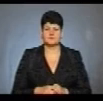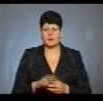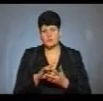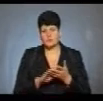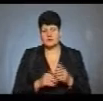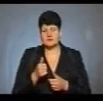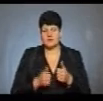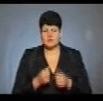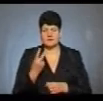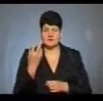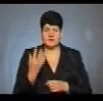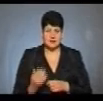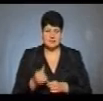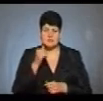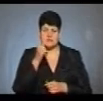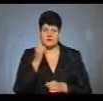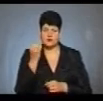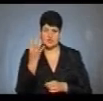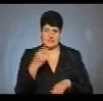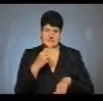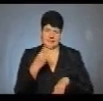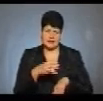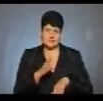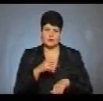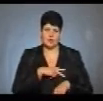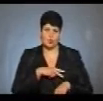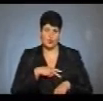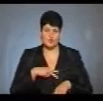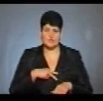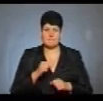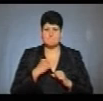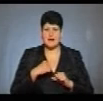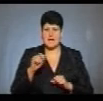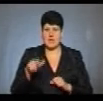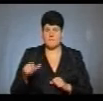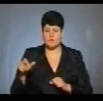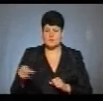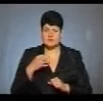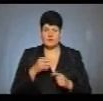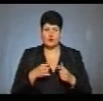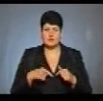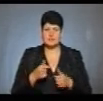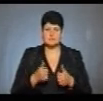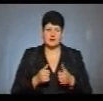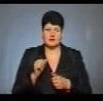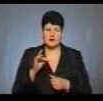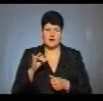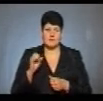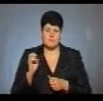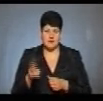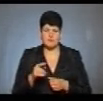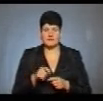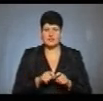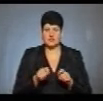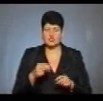Триватимуть змагання 2 дні. Завтра о 14:30 нагороджуватимуть переможців, повідомив організатор змагань Андрій Рибак. За його словами,